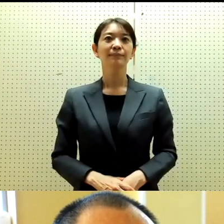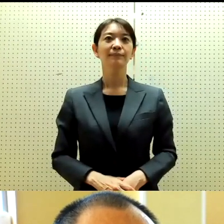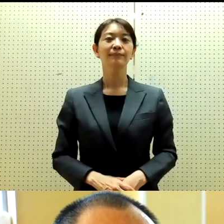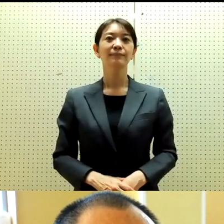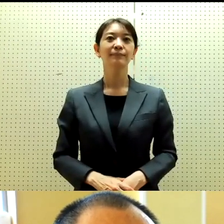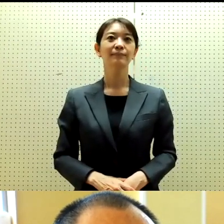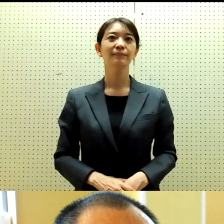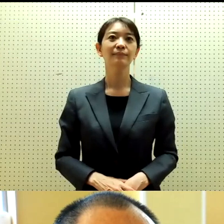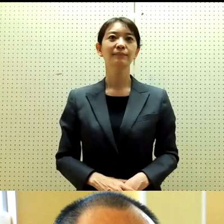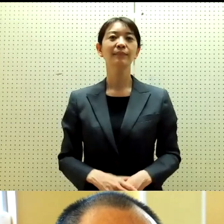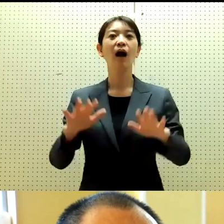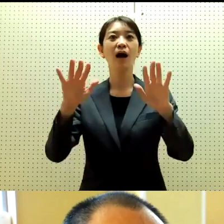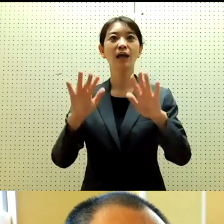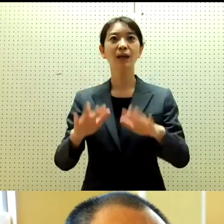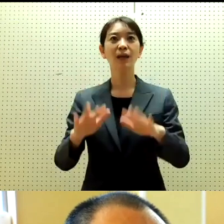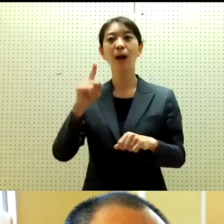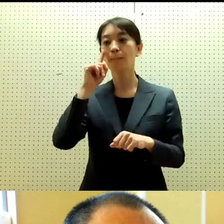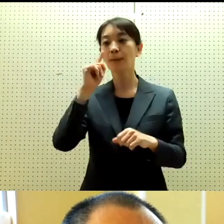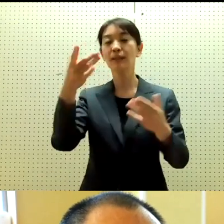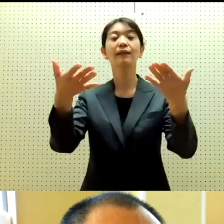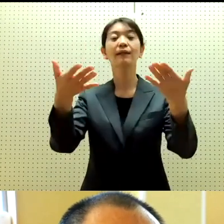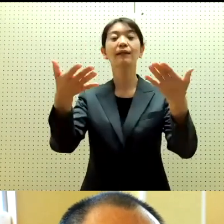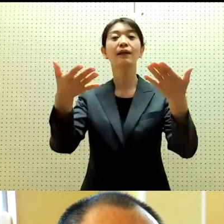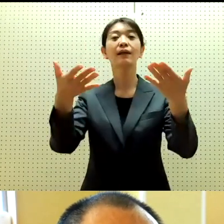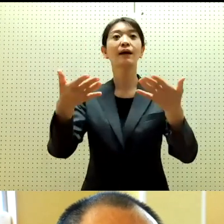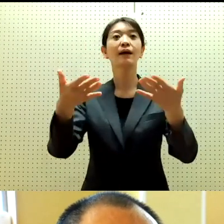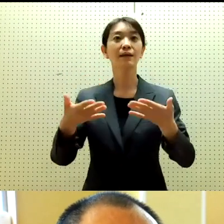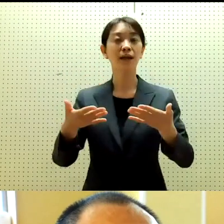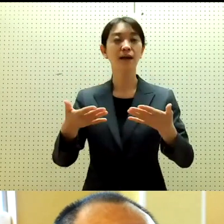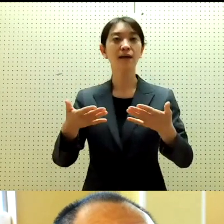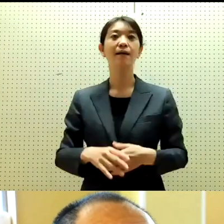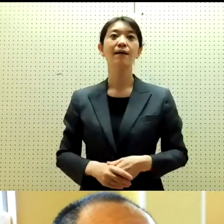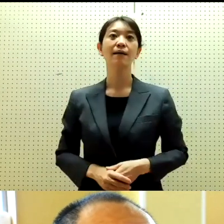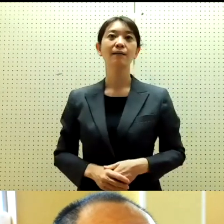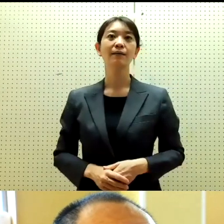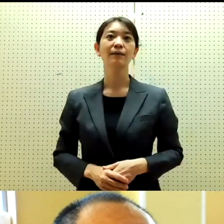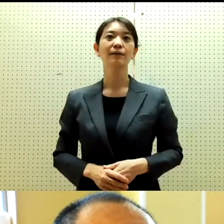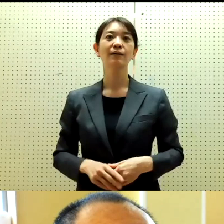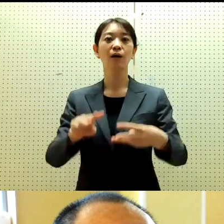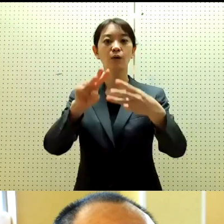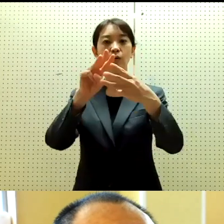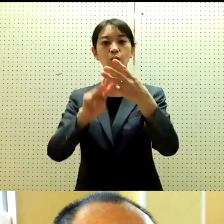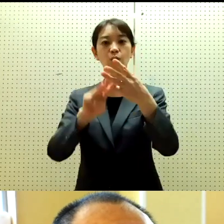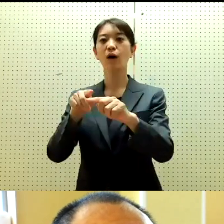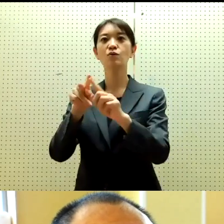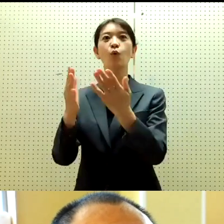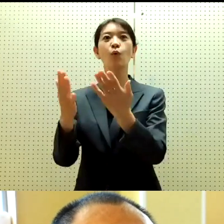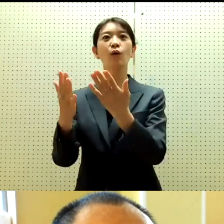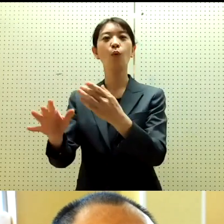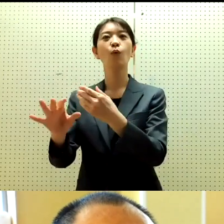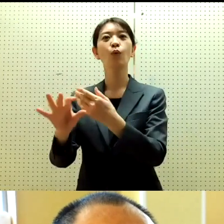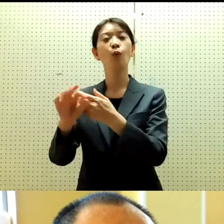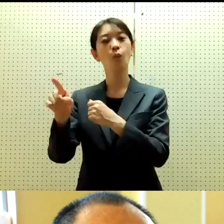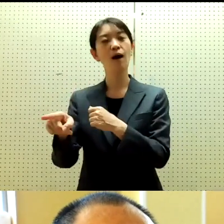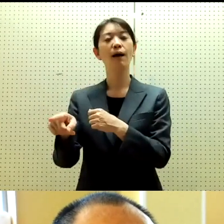これ見ていただいて、そうですねあの洋画小学校の事例の方からお話をね進めていこうか